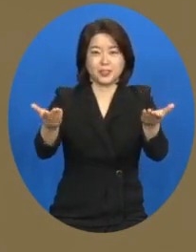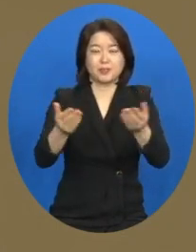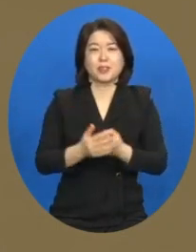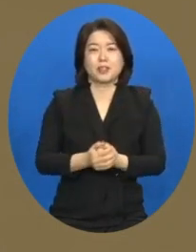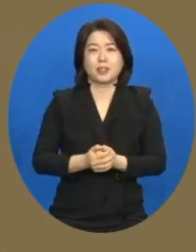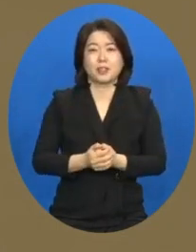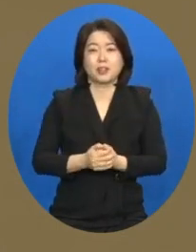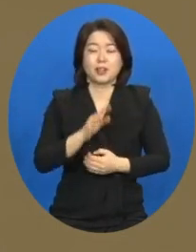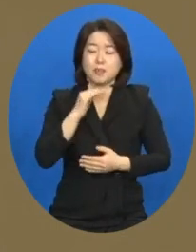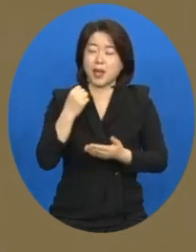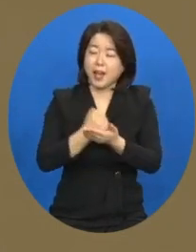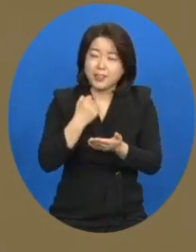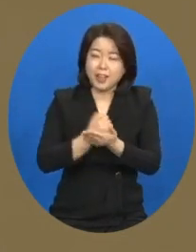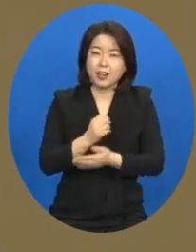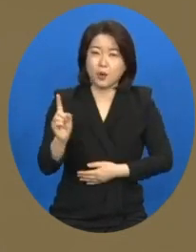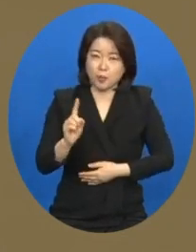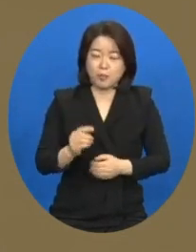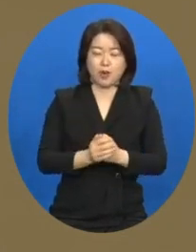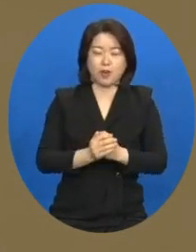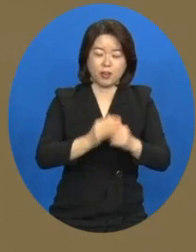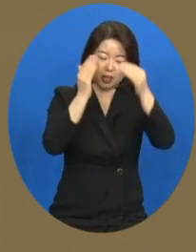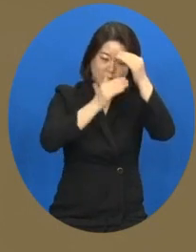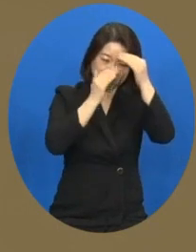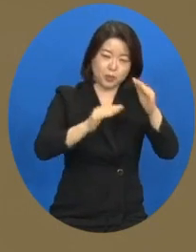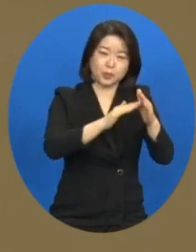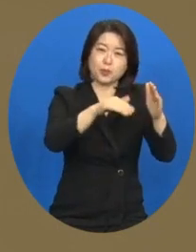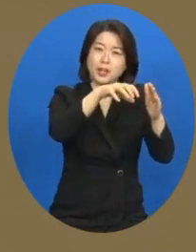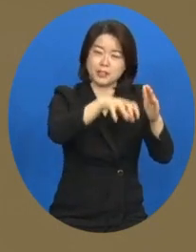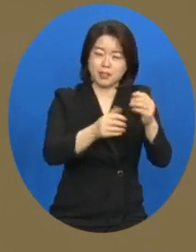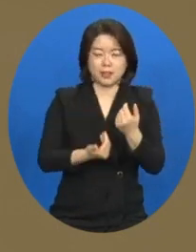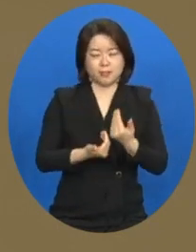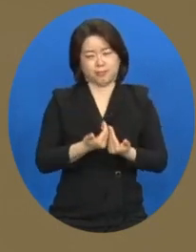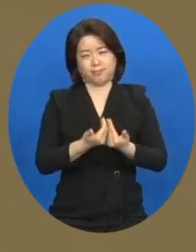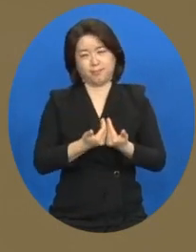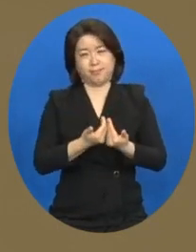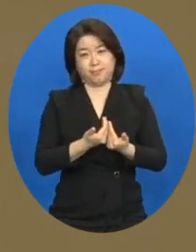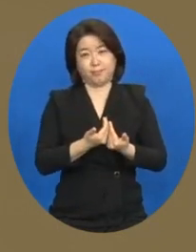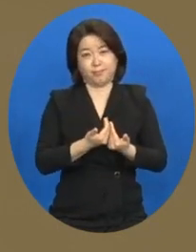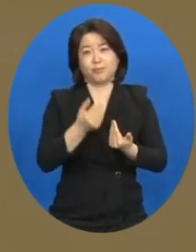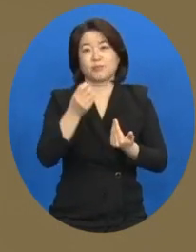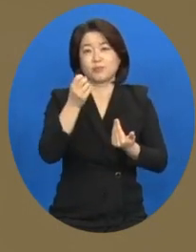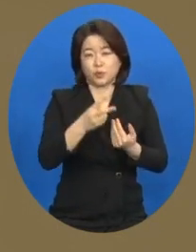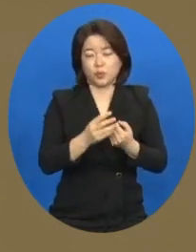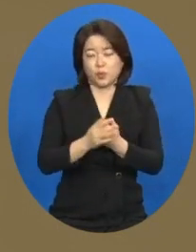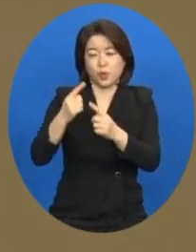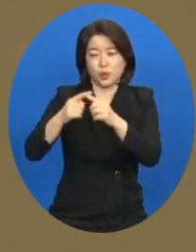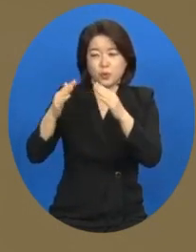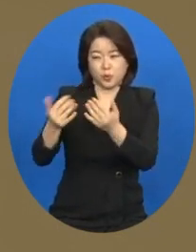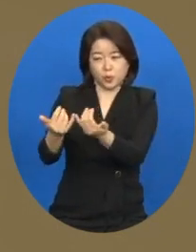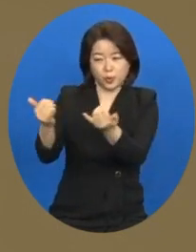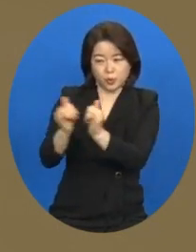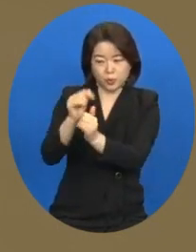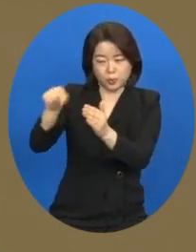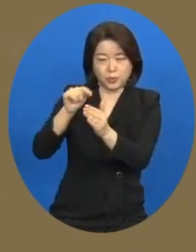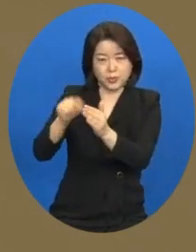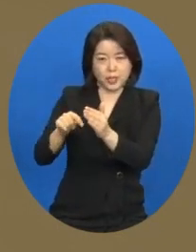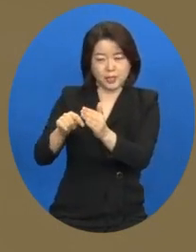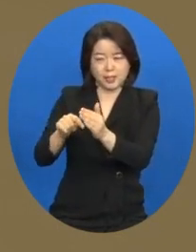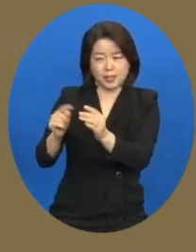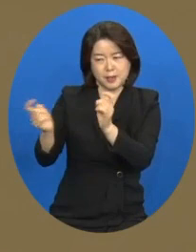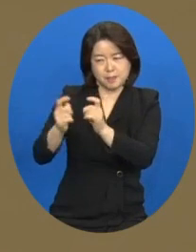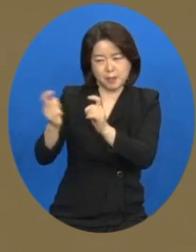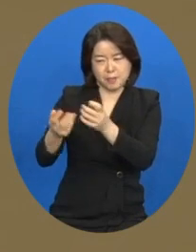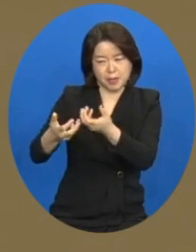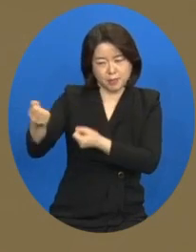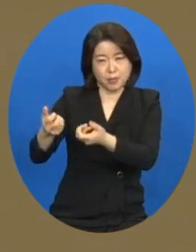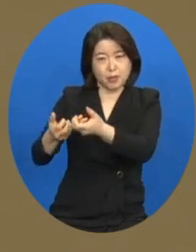참 안타깝지만 우리 성도의 가정 안에도 불화가, 또 교회 공동체 안에도 다툼과